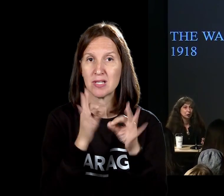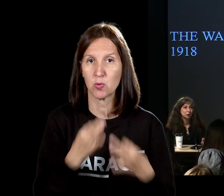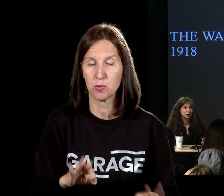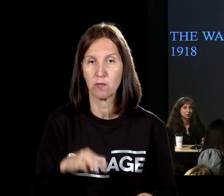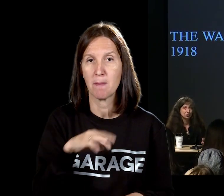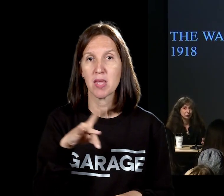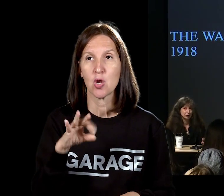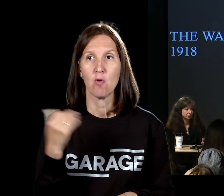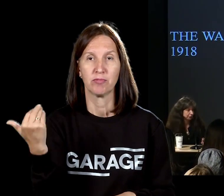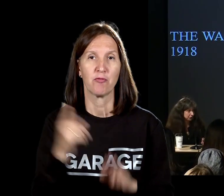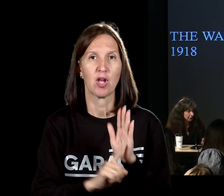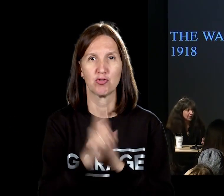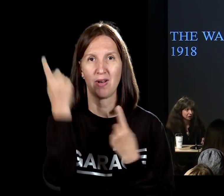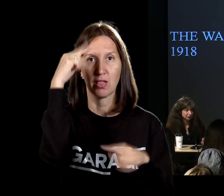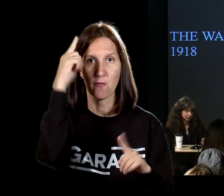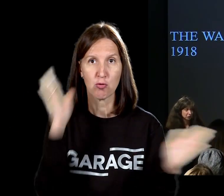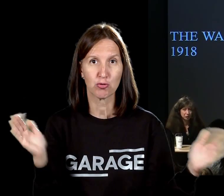ранних работах